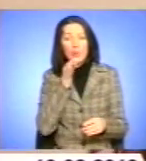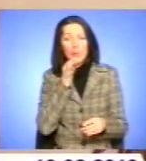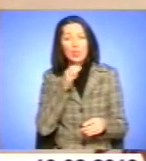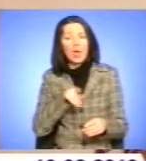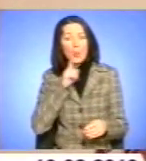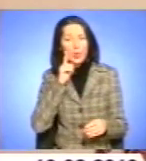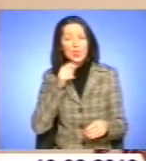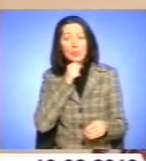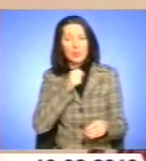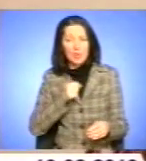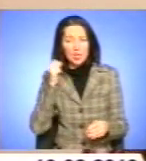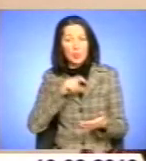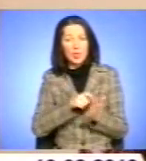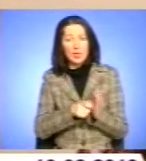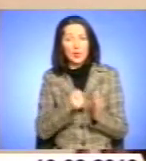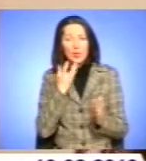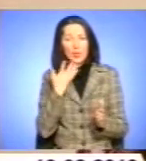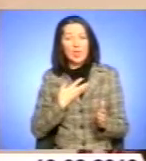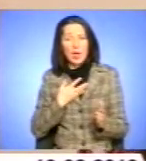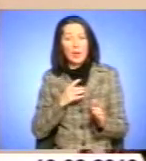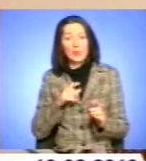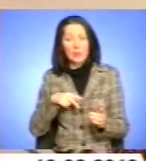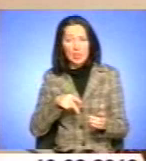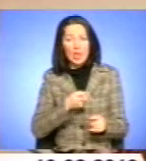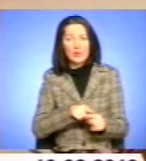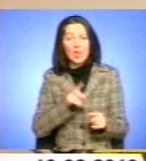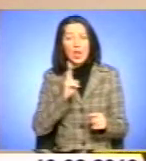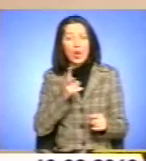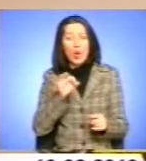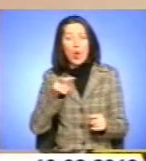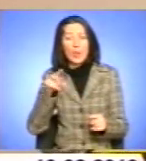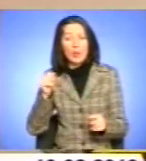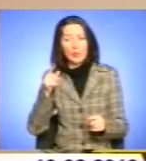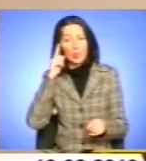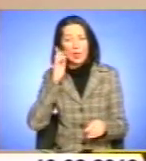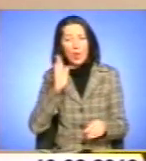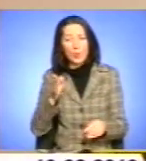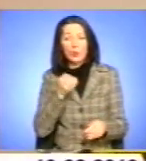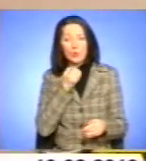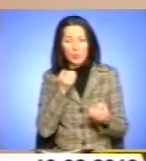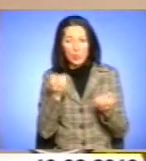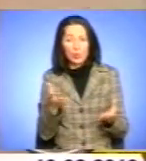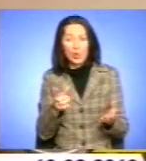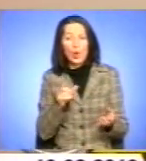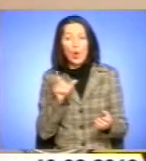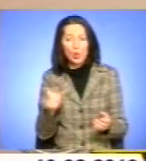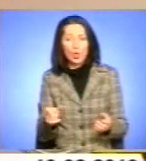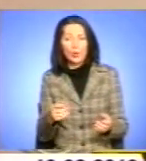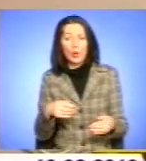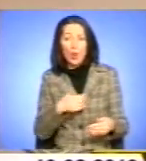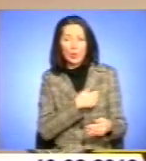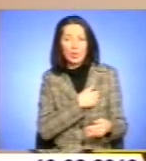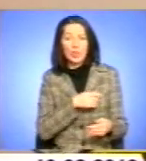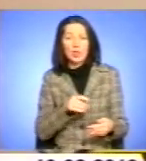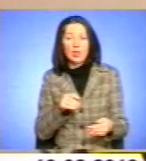я перейшла в цей колегіум, я думала, що буду лише звичайною людиною і збиралася пов'язати свою долю із вчителюванням. Але тепер,